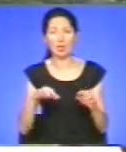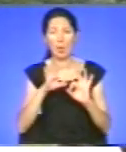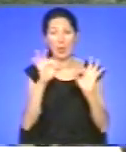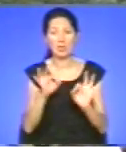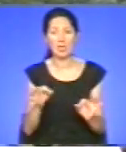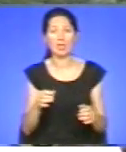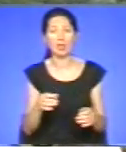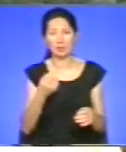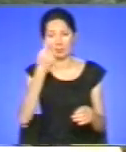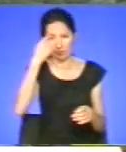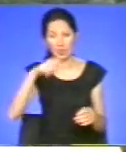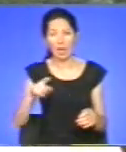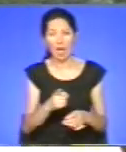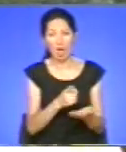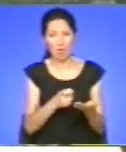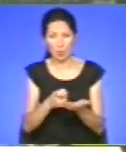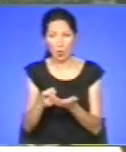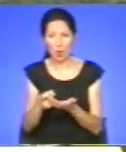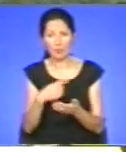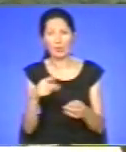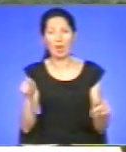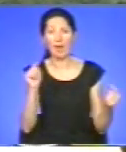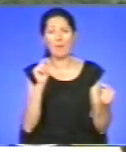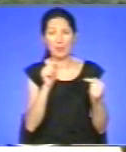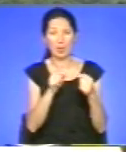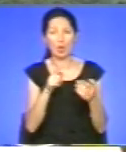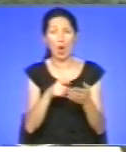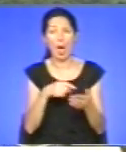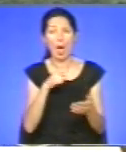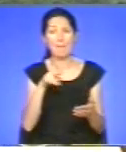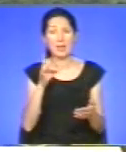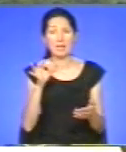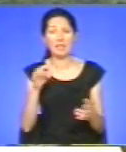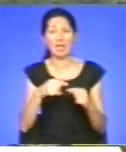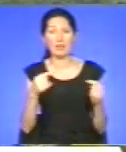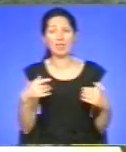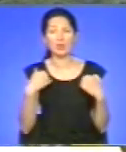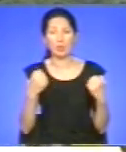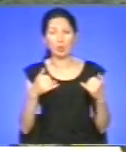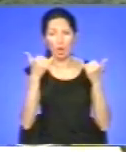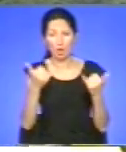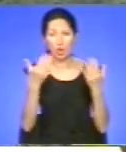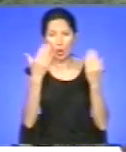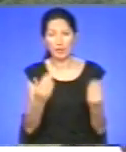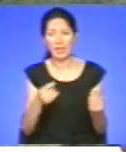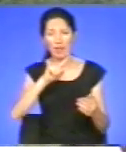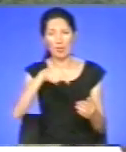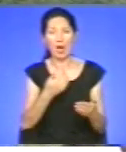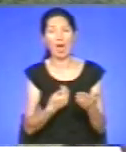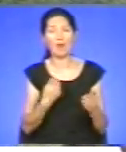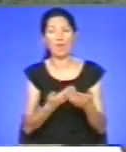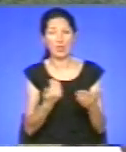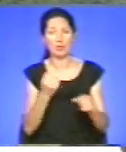до професійно-прикладних видів спорту. Сьогодення вимагає від працівника міліції як володіння